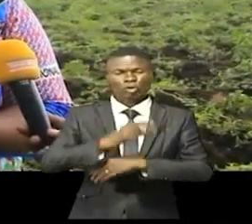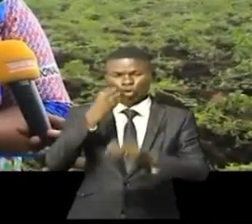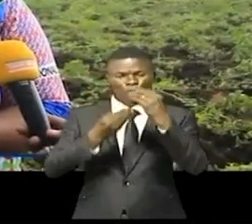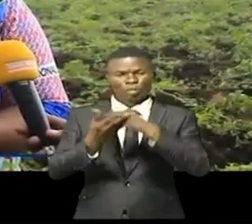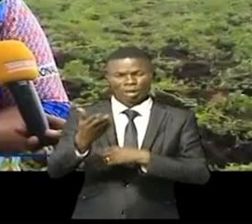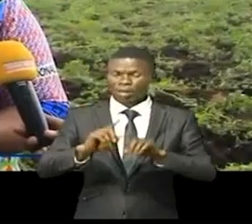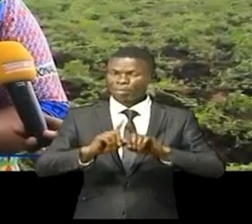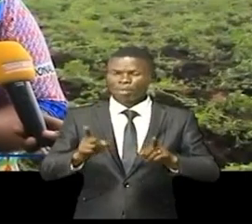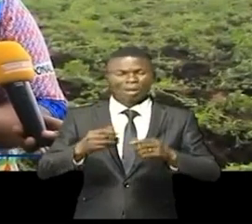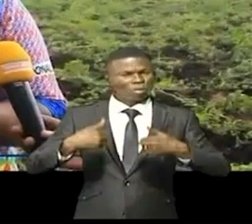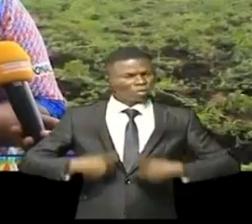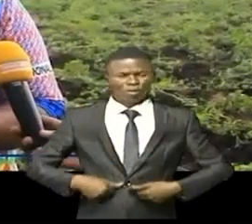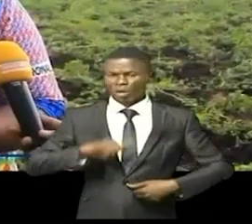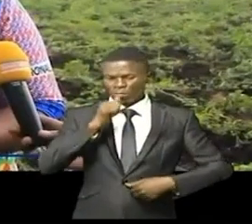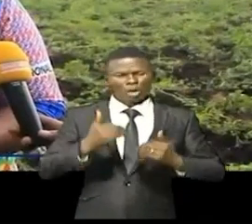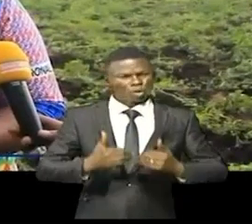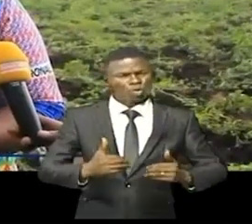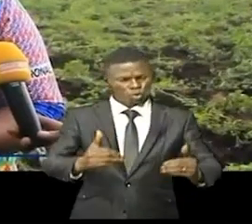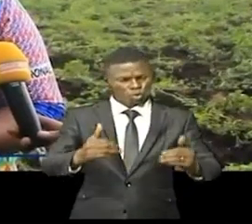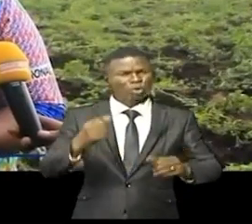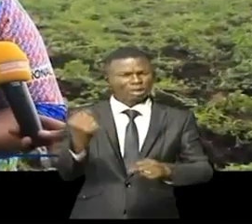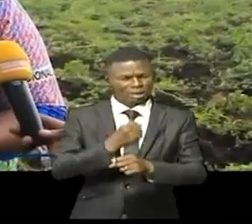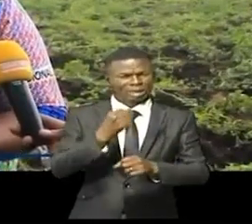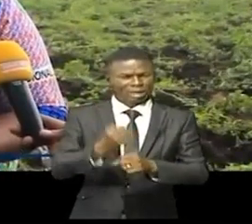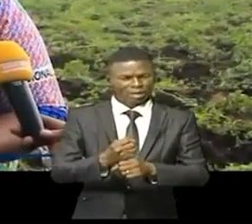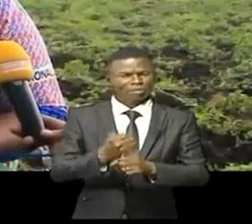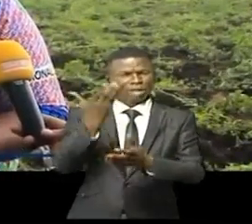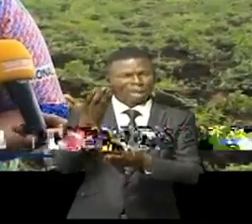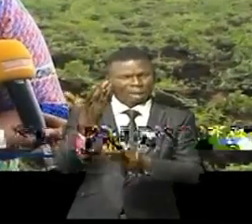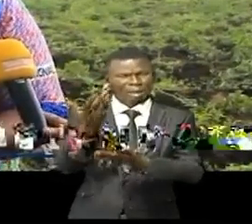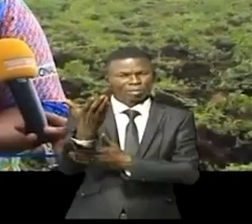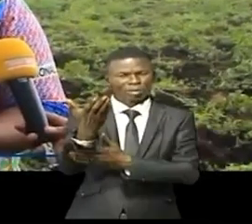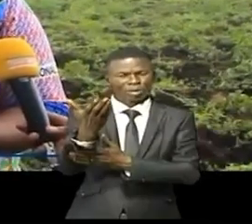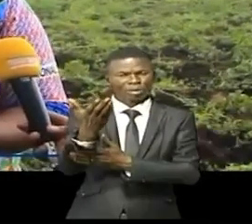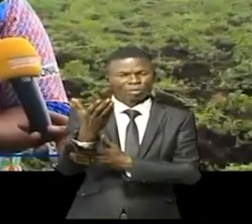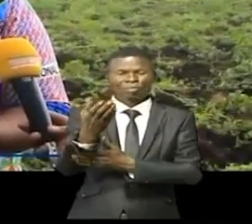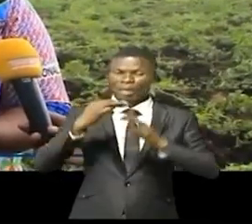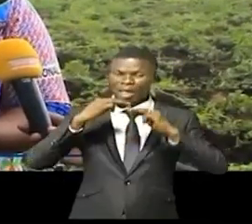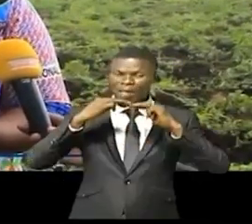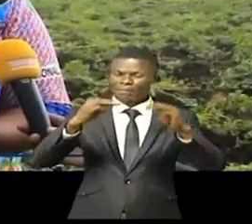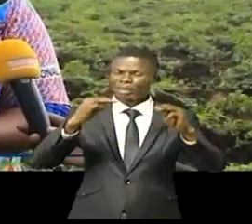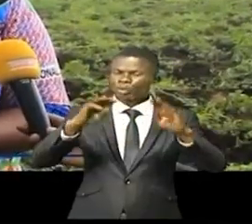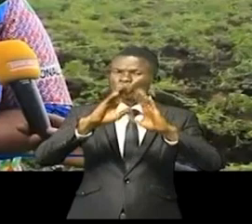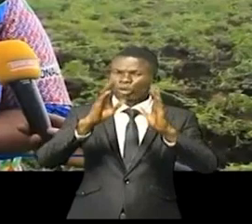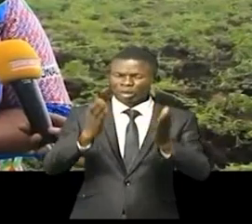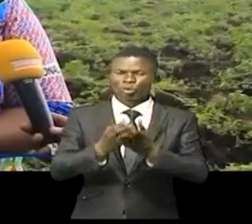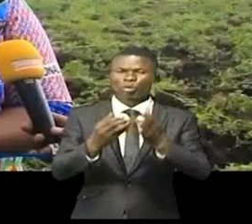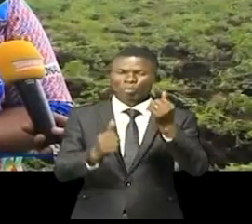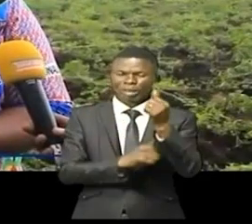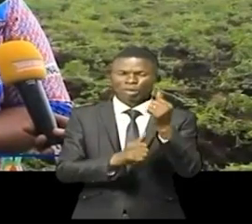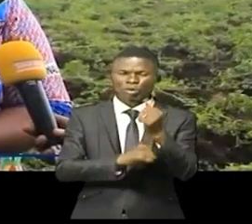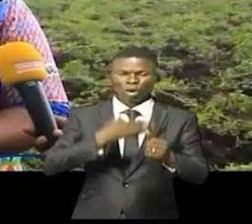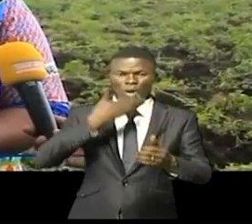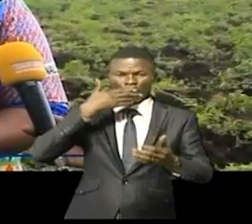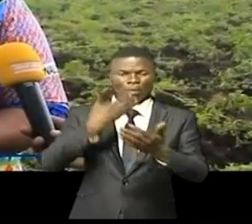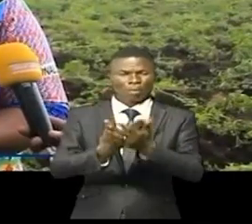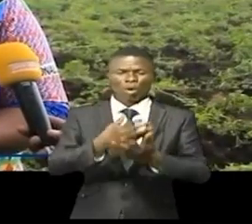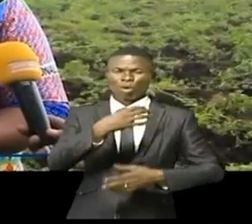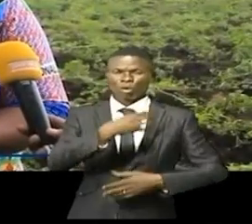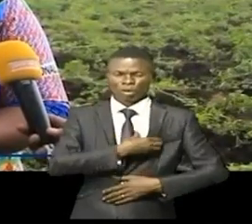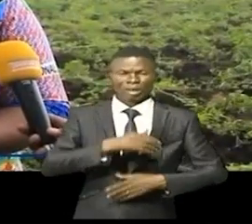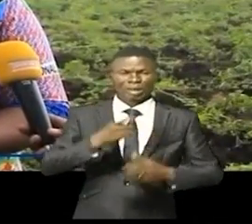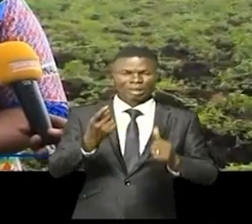je ne croise pas les bras, je continue toujours à lancer un message, un plaidoyer auprès de son